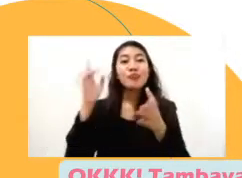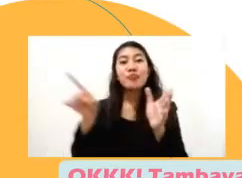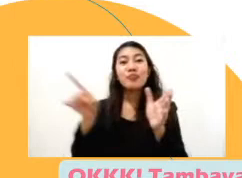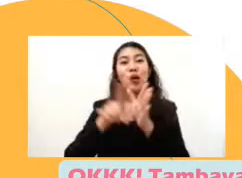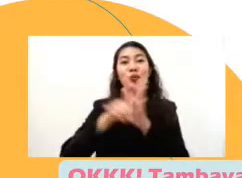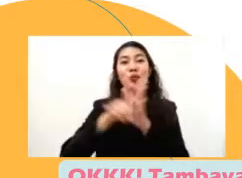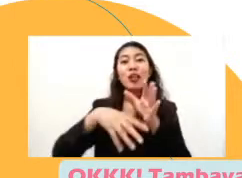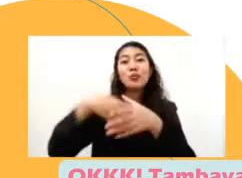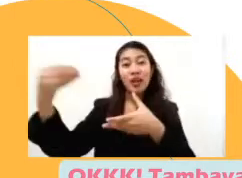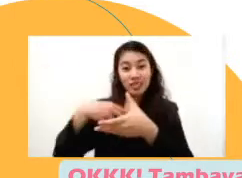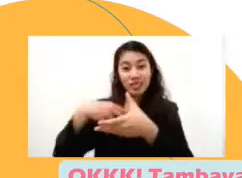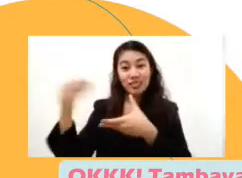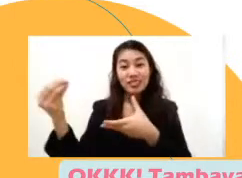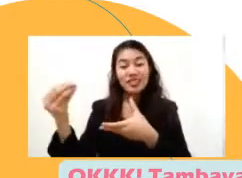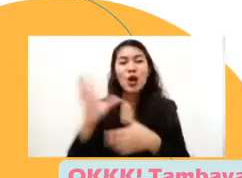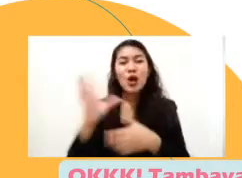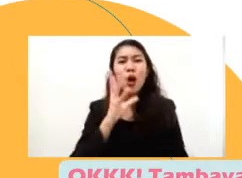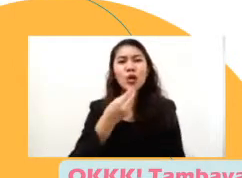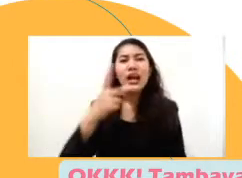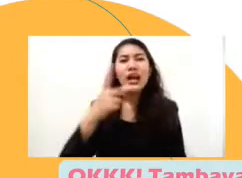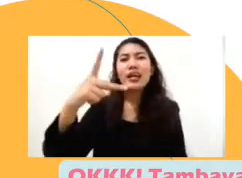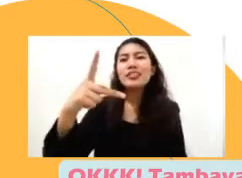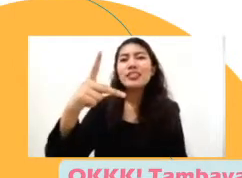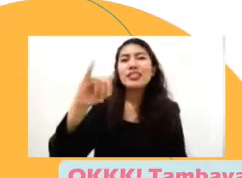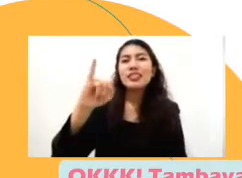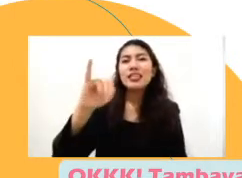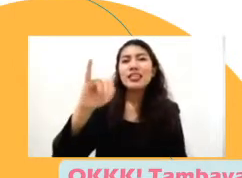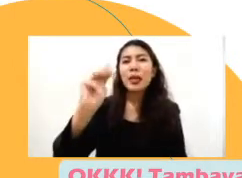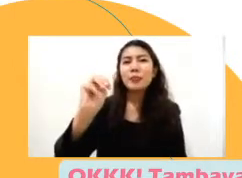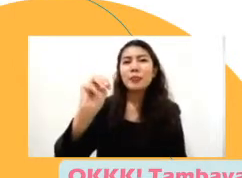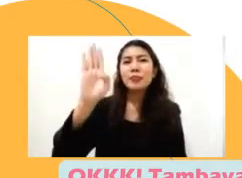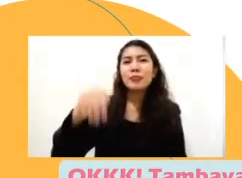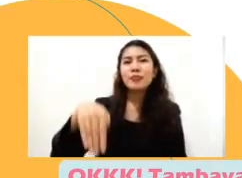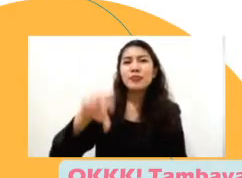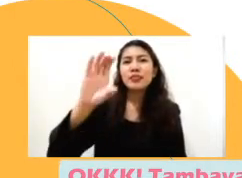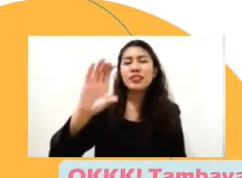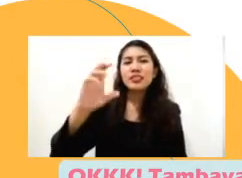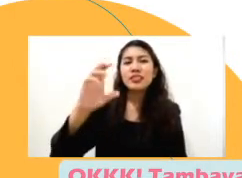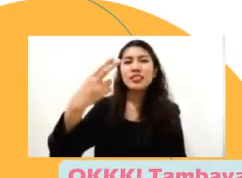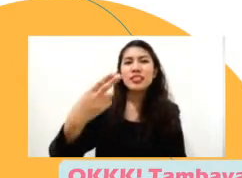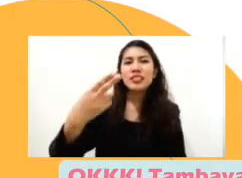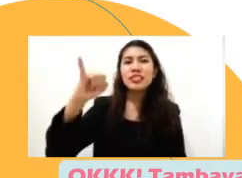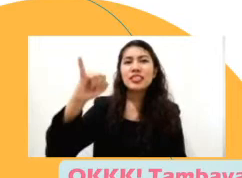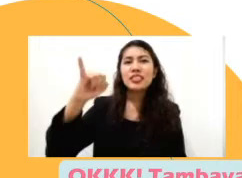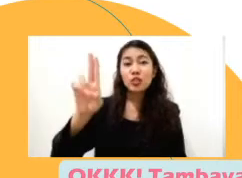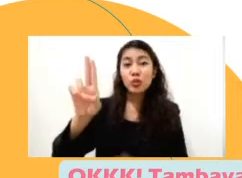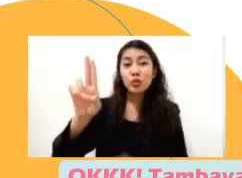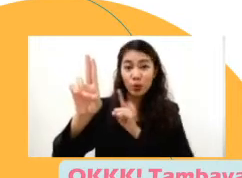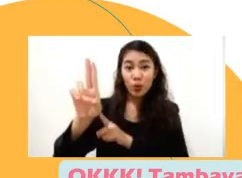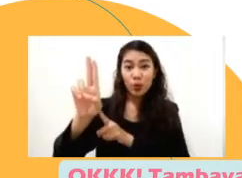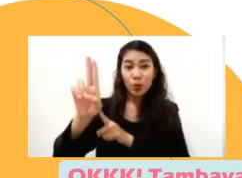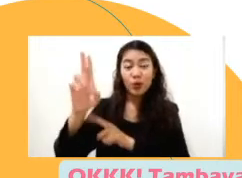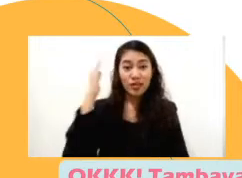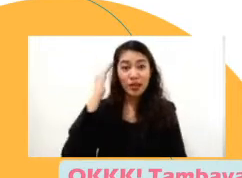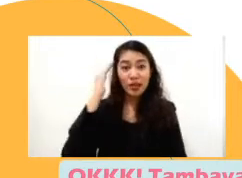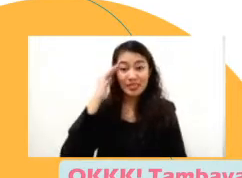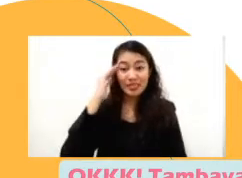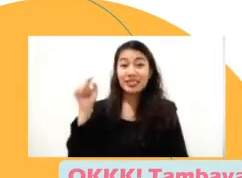yun, promise. Ako din, gusto ko siya. Dahil nagsimula lang siya sa isang rambling ng isang